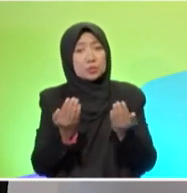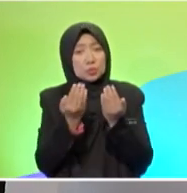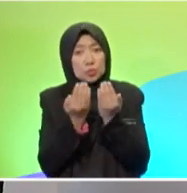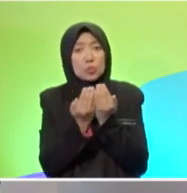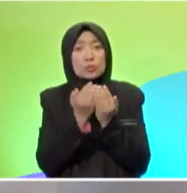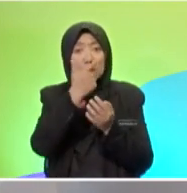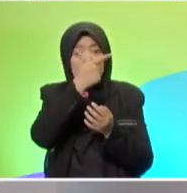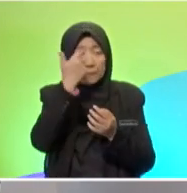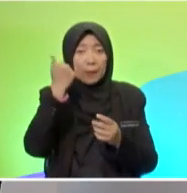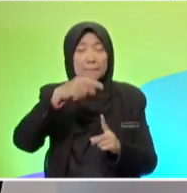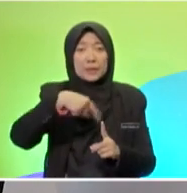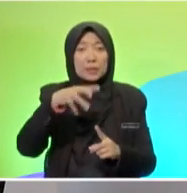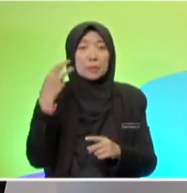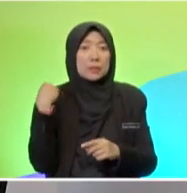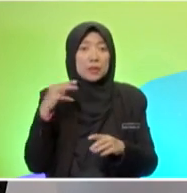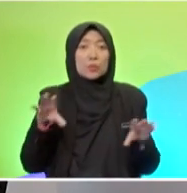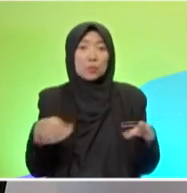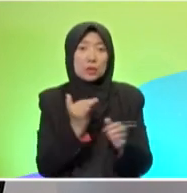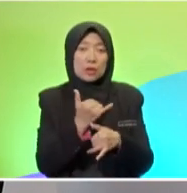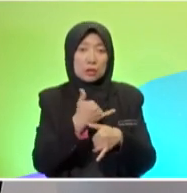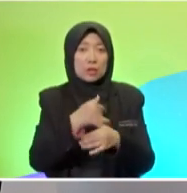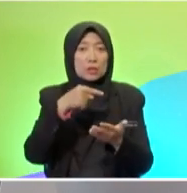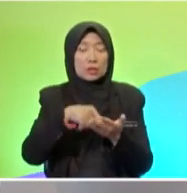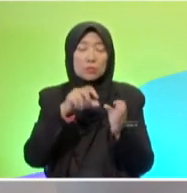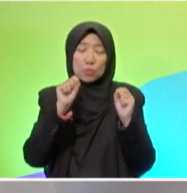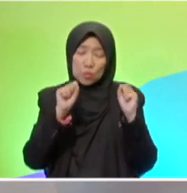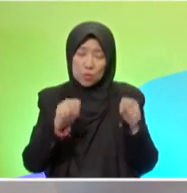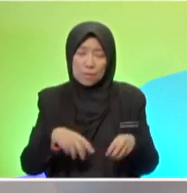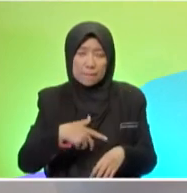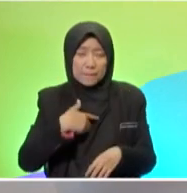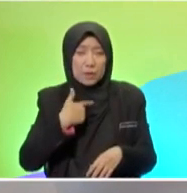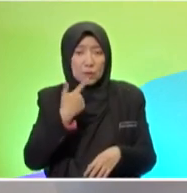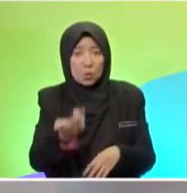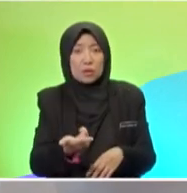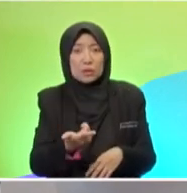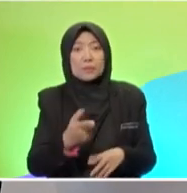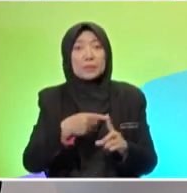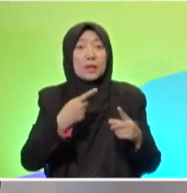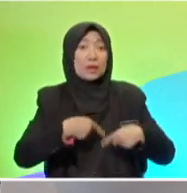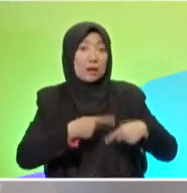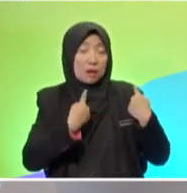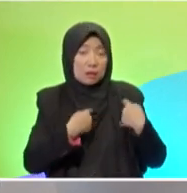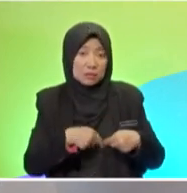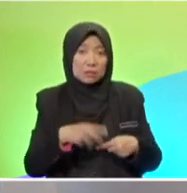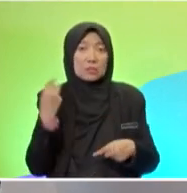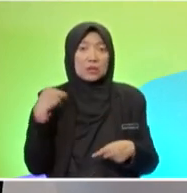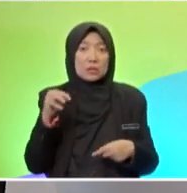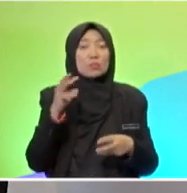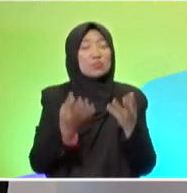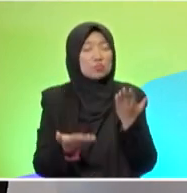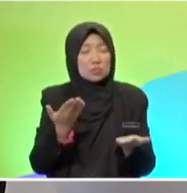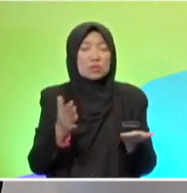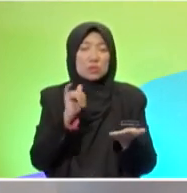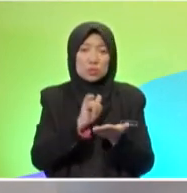bidangnya coba karya seperti ini mereka dapat mengekspresikan daripada hati mereka mungkin itu yang selama ini mereka simpan